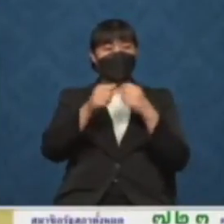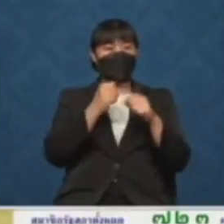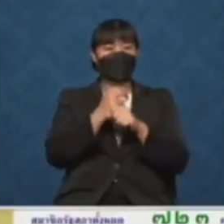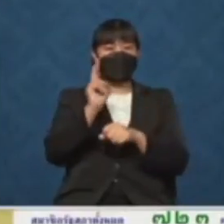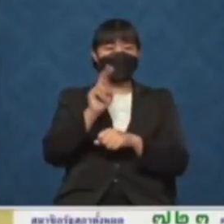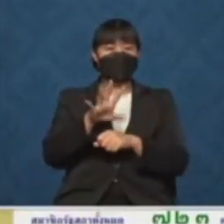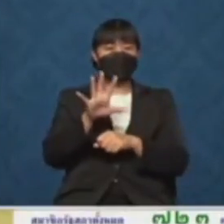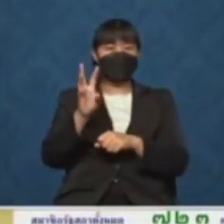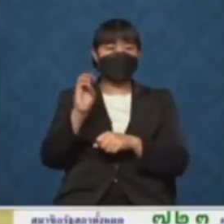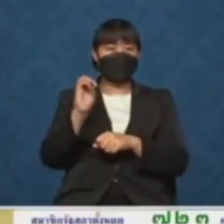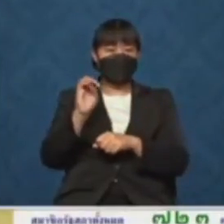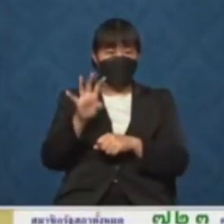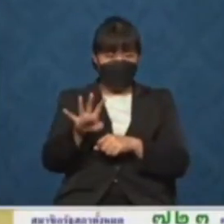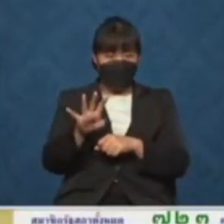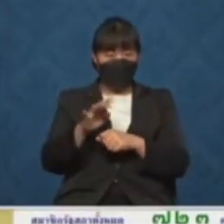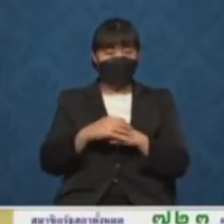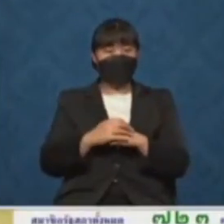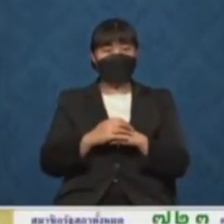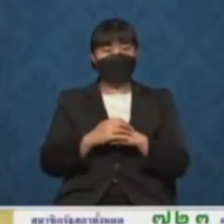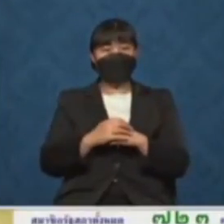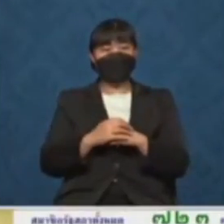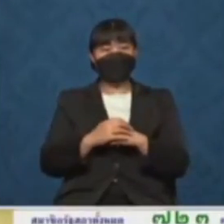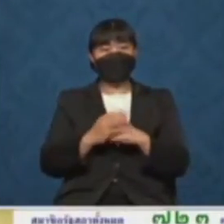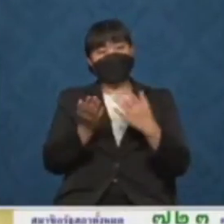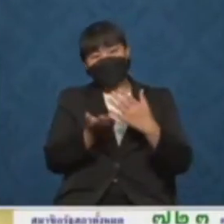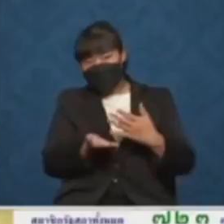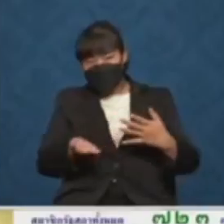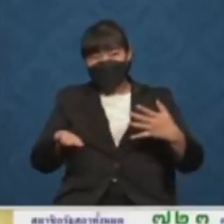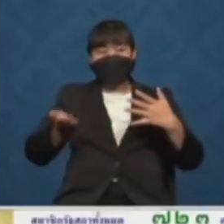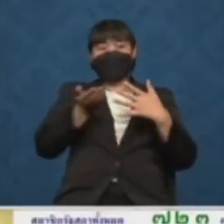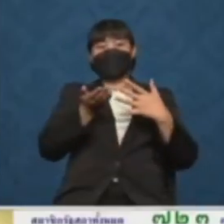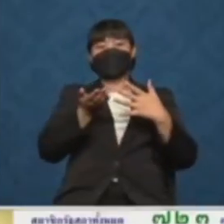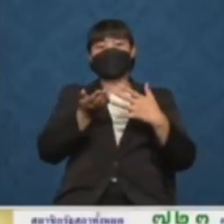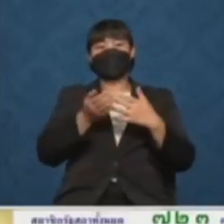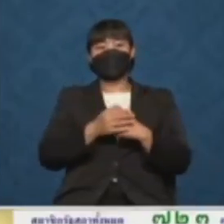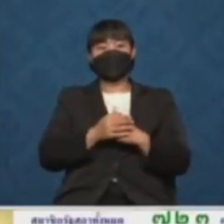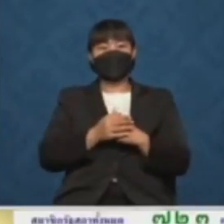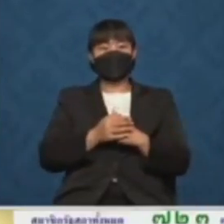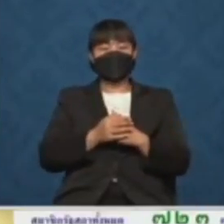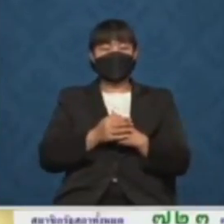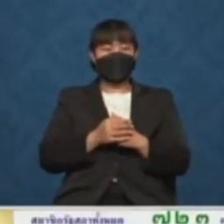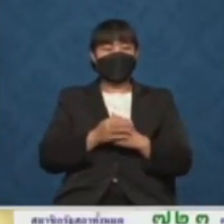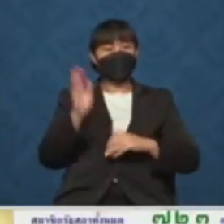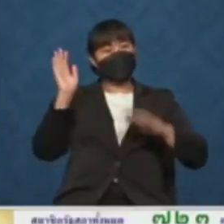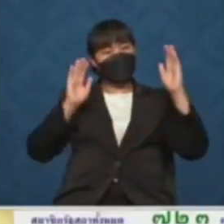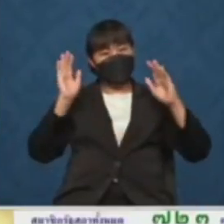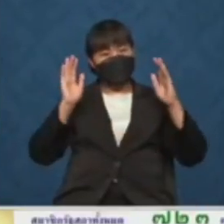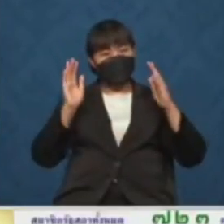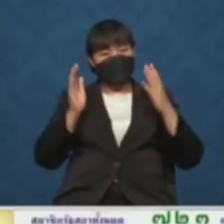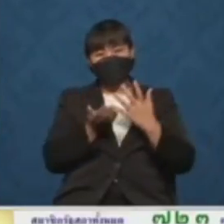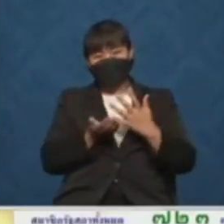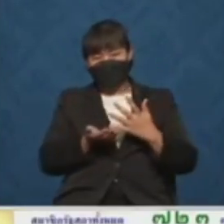เราจะขยับจากประเทศประชาทิvyatiใบประเทศประชตประ